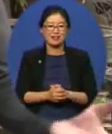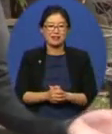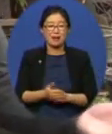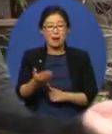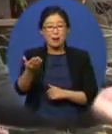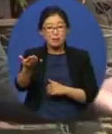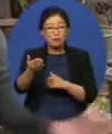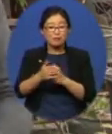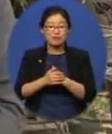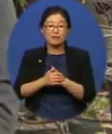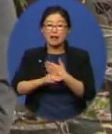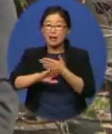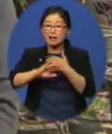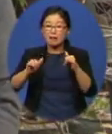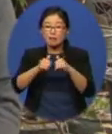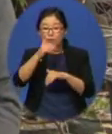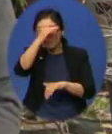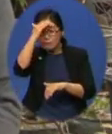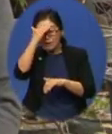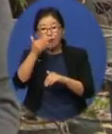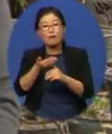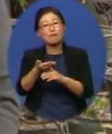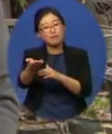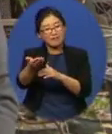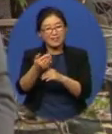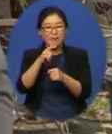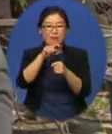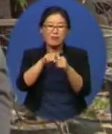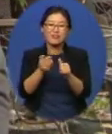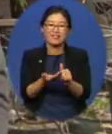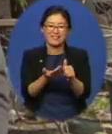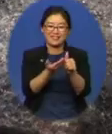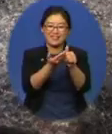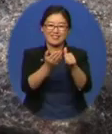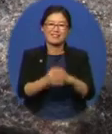거지 나 혼자 보려면 이거 뭐하러 하겠어요.